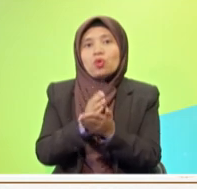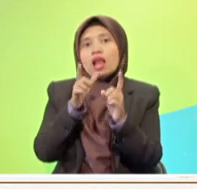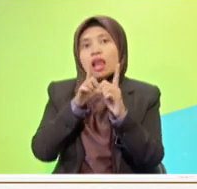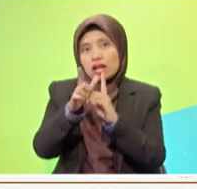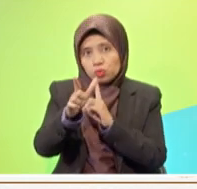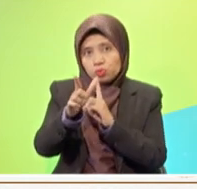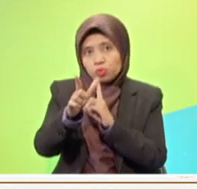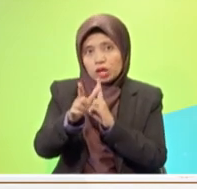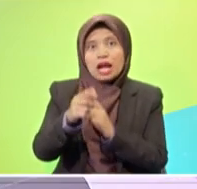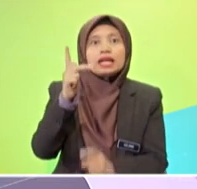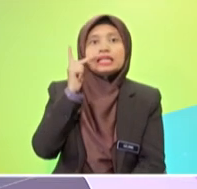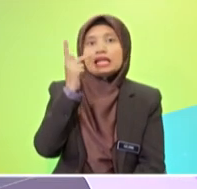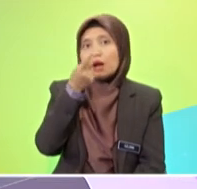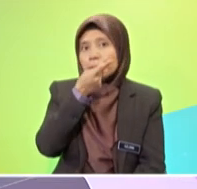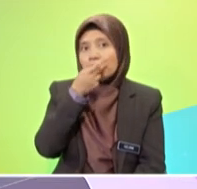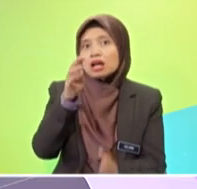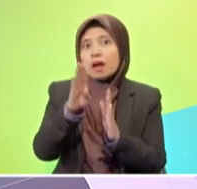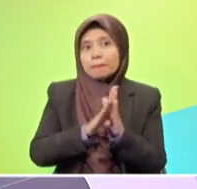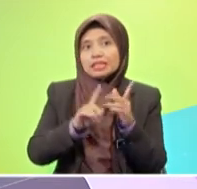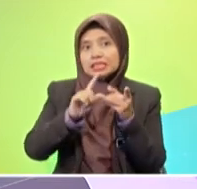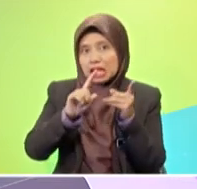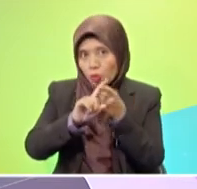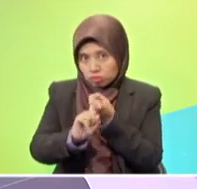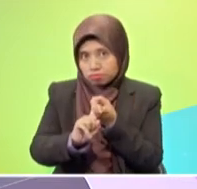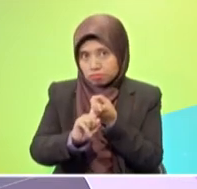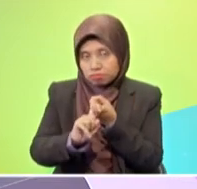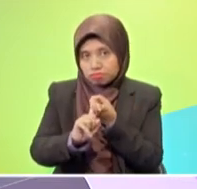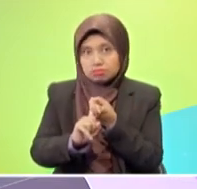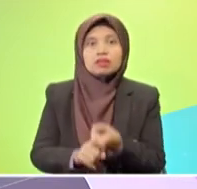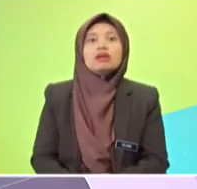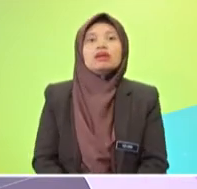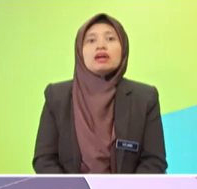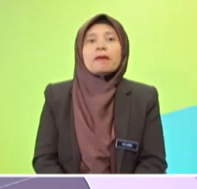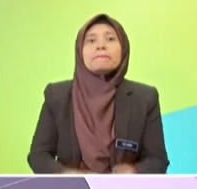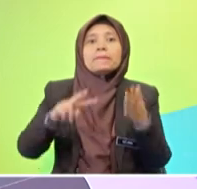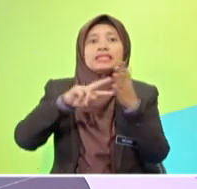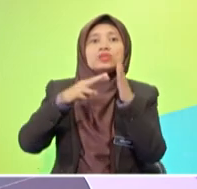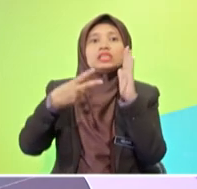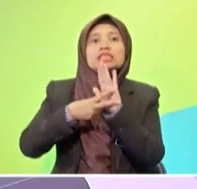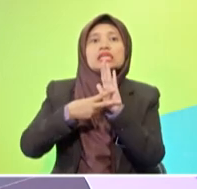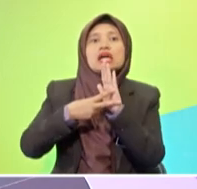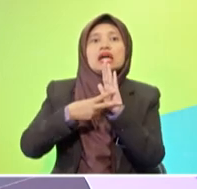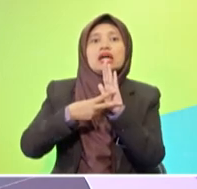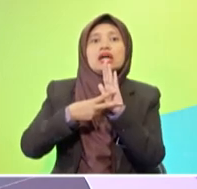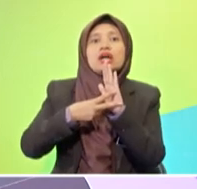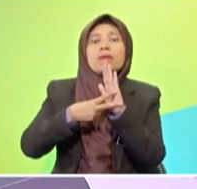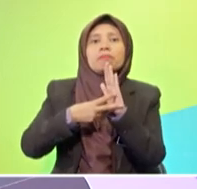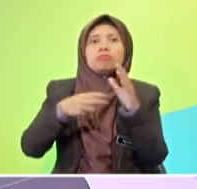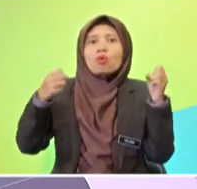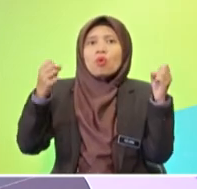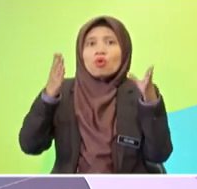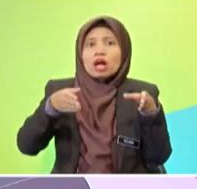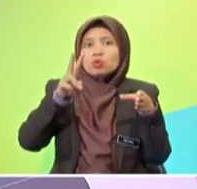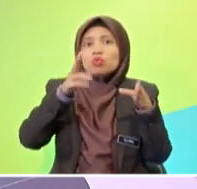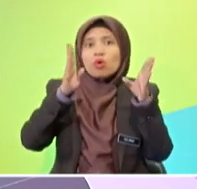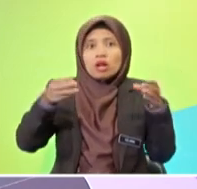murid-murid dan juga Irfan Biduk ini kan perahu jadi Biduk lalu kiamat maksudnya ialah permusuhan antara dua pihak yang